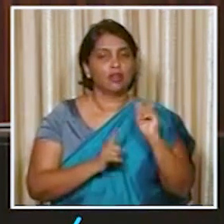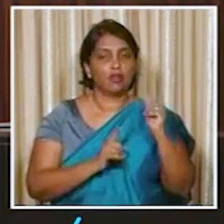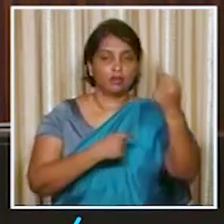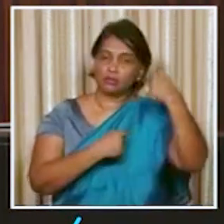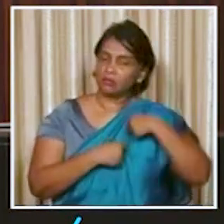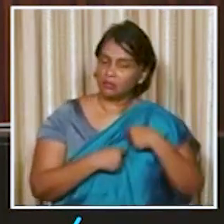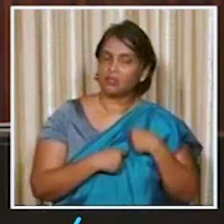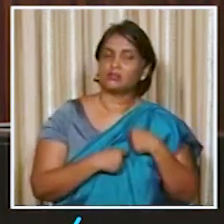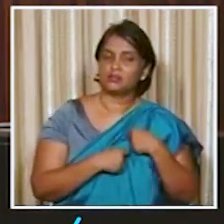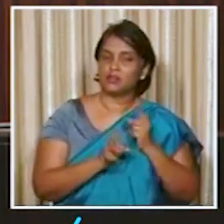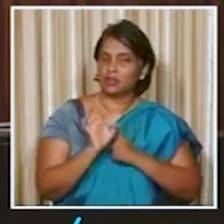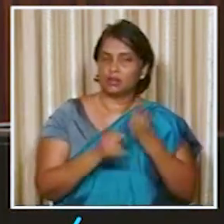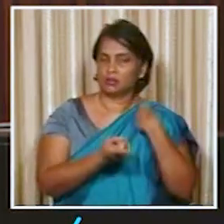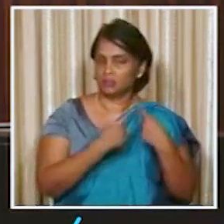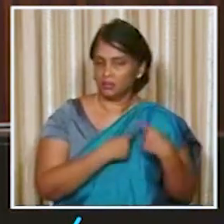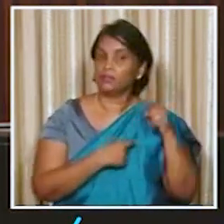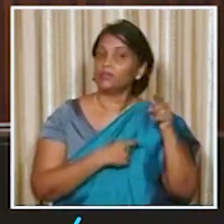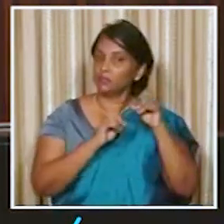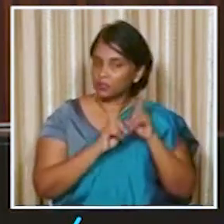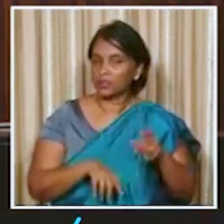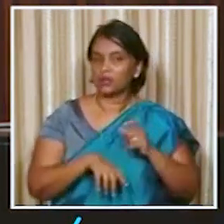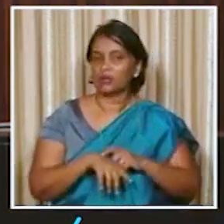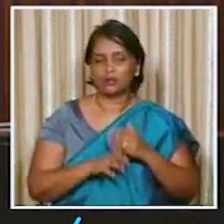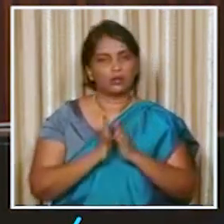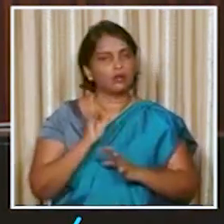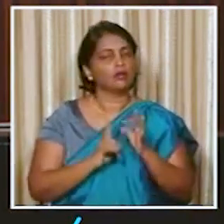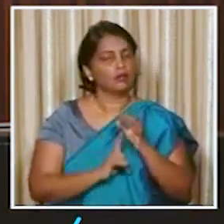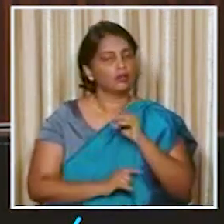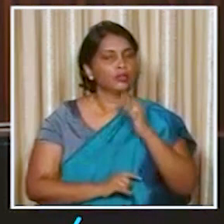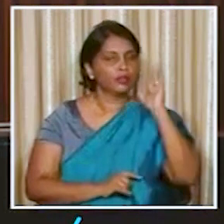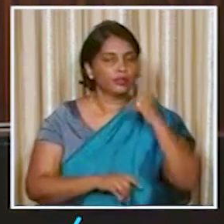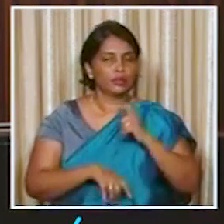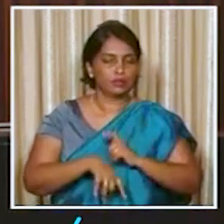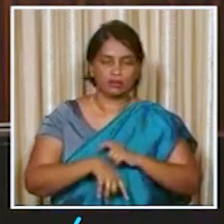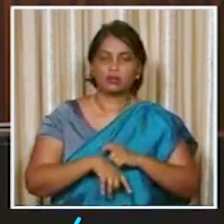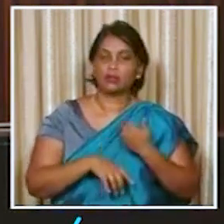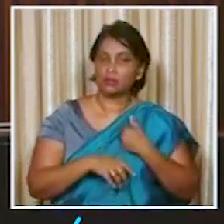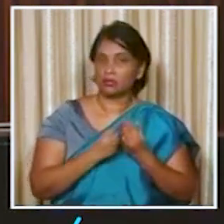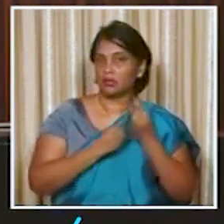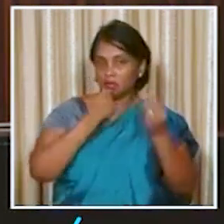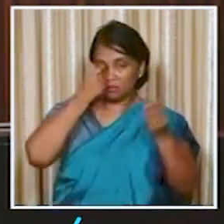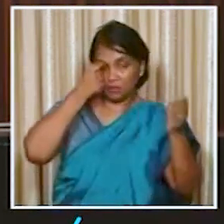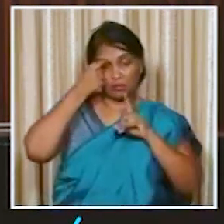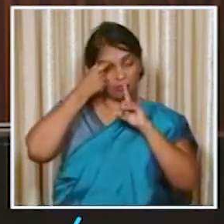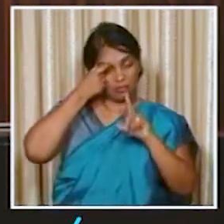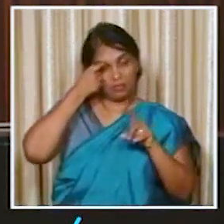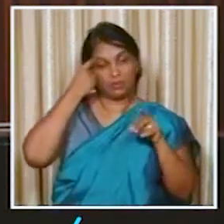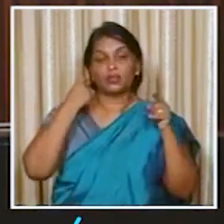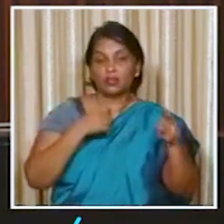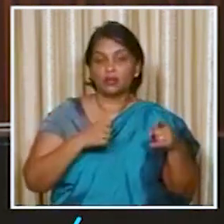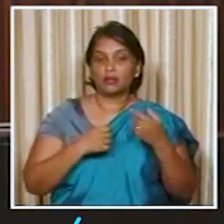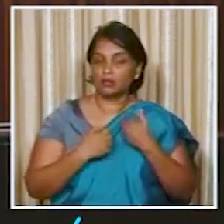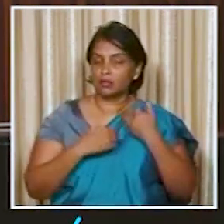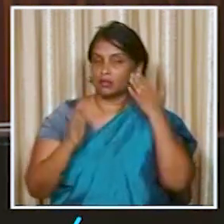කාමරයට පැමිණ නිතර පැමිණිලි කරයි. එවන් නිවස්ථාවල මන්ත්‍රීවරුන්ටද විශේෂ කාල අවස්ථාවන් මා විසින් ලබා දුන් බව සිහිපත් කරමි. එෙහිදී